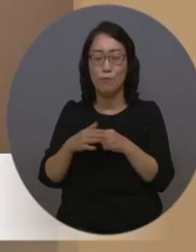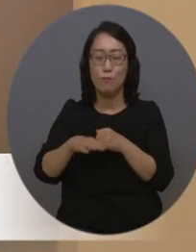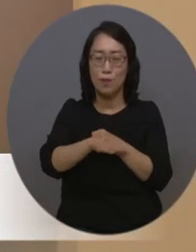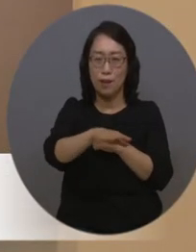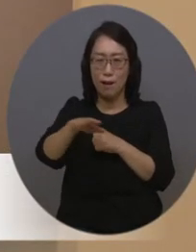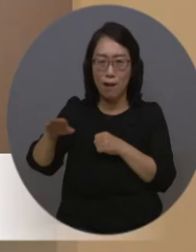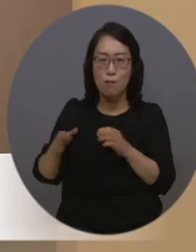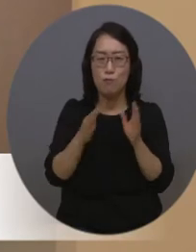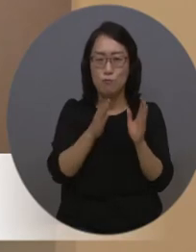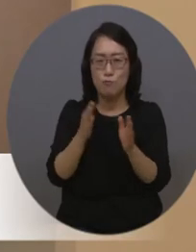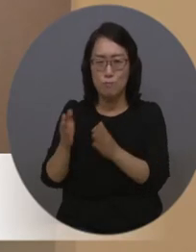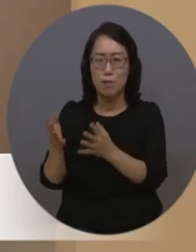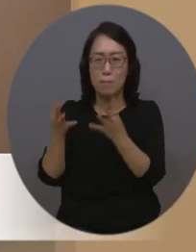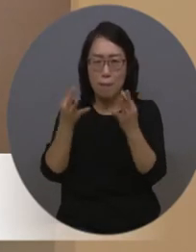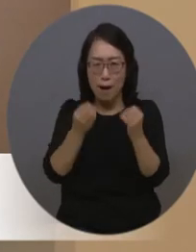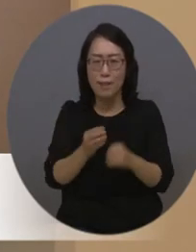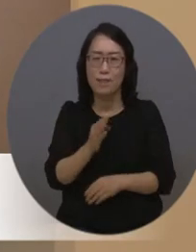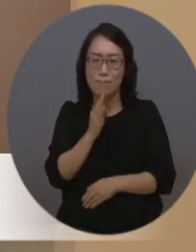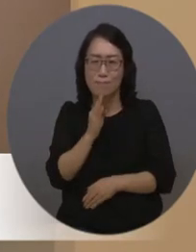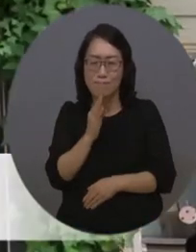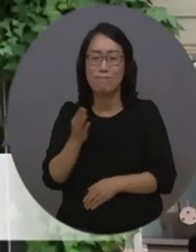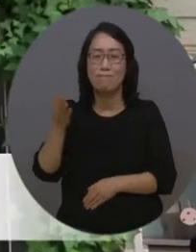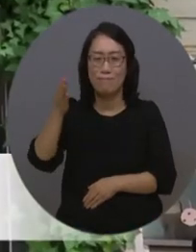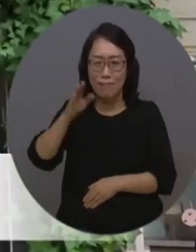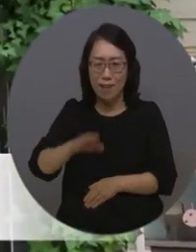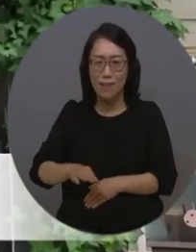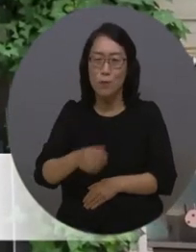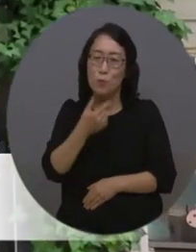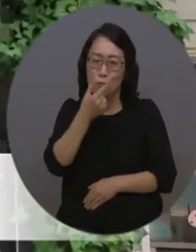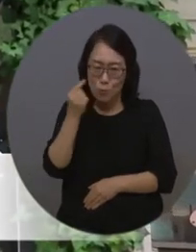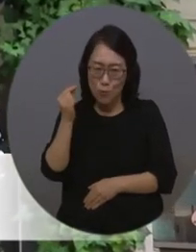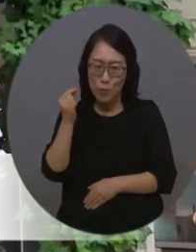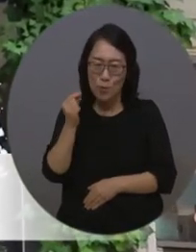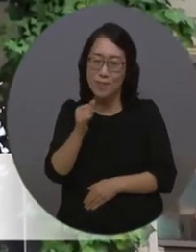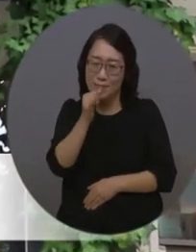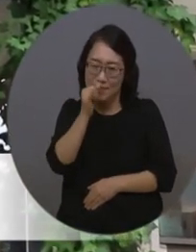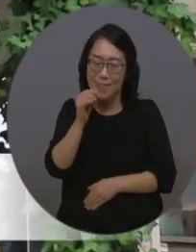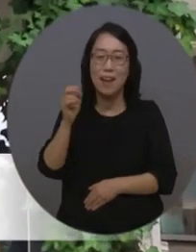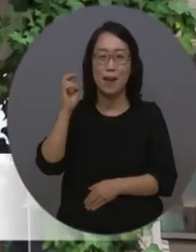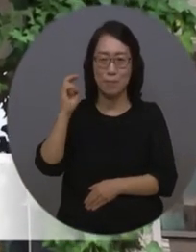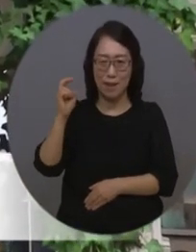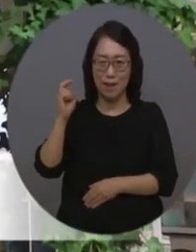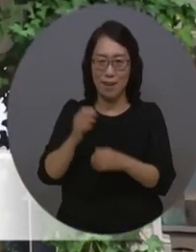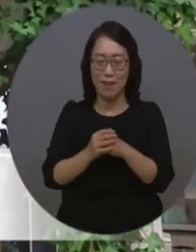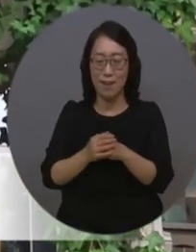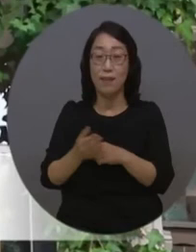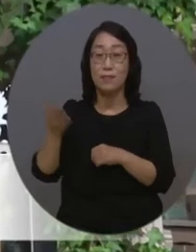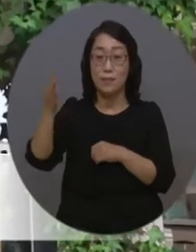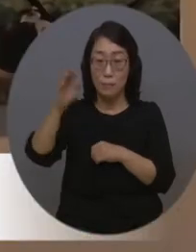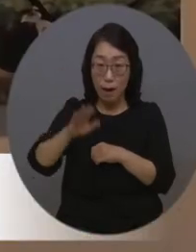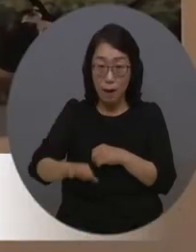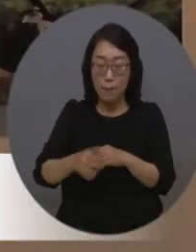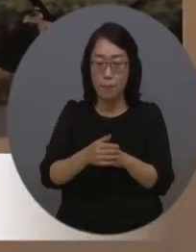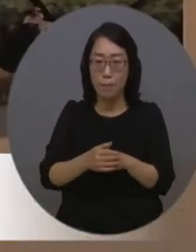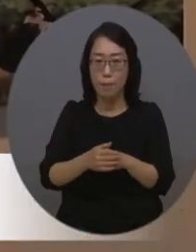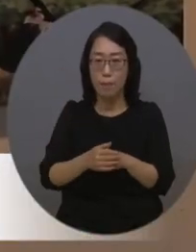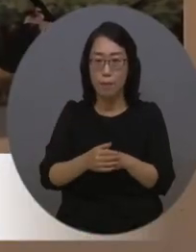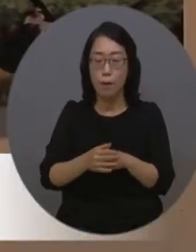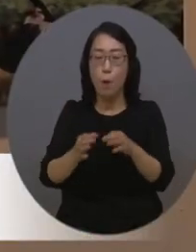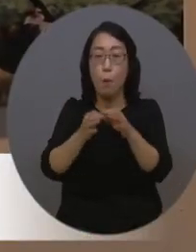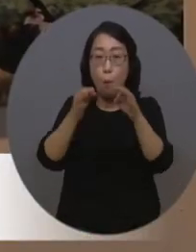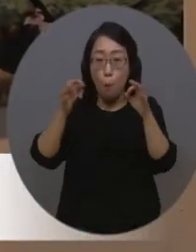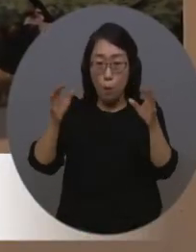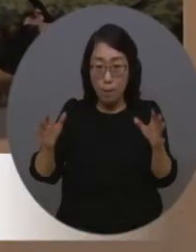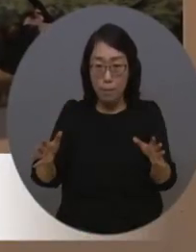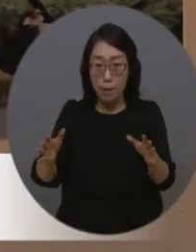준비를 나름 굉장히 많이 한다고 했습니다만 부족 안정될 수 있게 쓸 수가 있습니다 그렇지만은 모처럼 보기